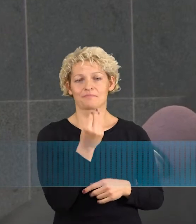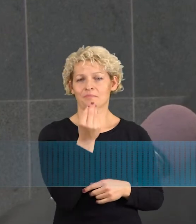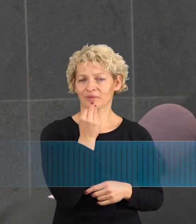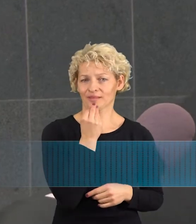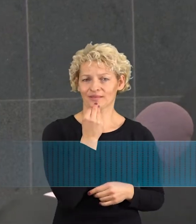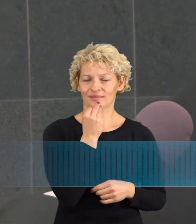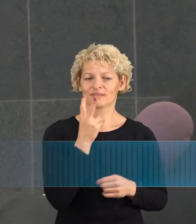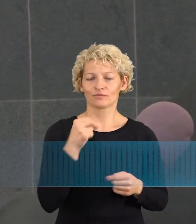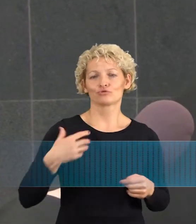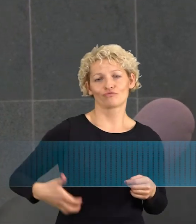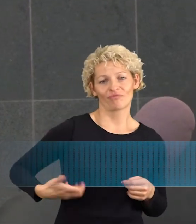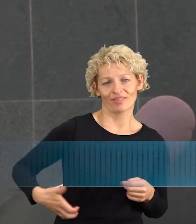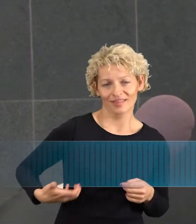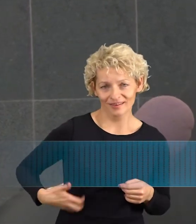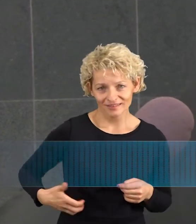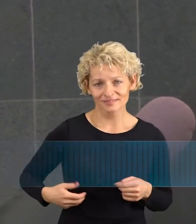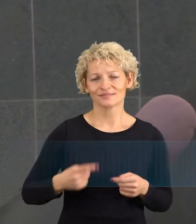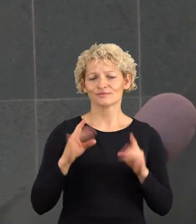ką daugiau, šviedžią žuvį,